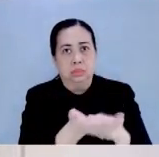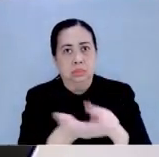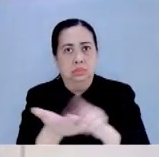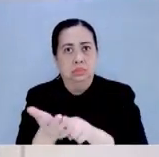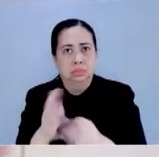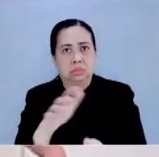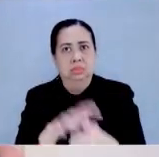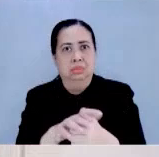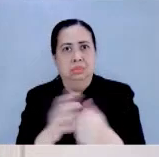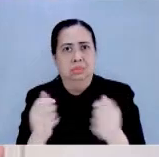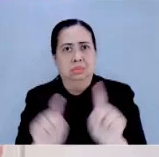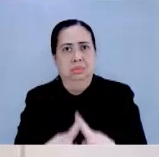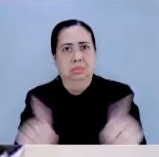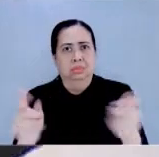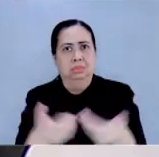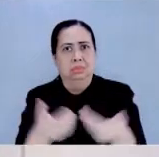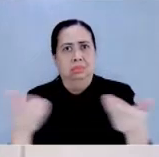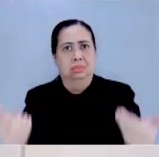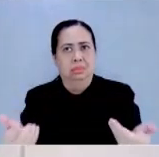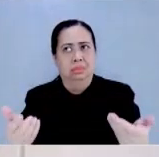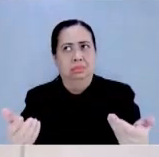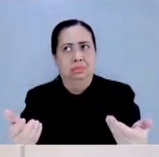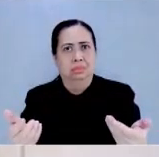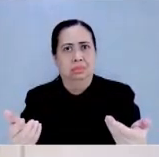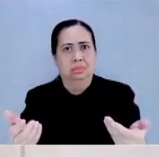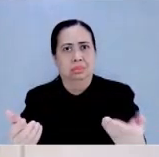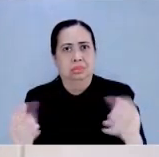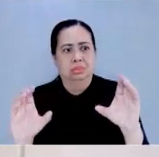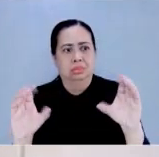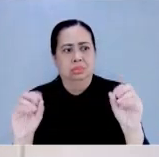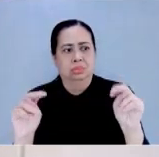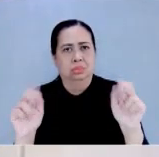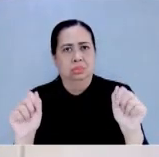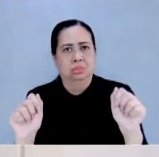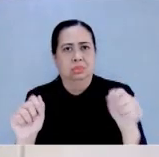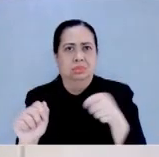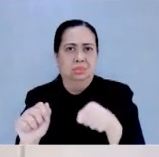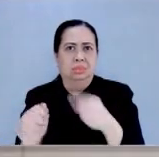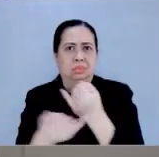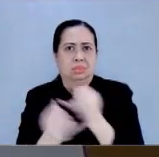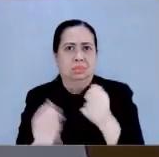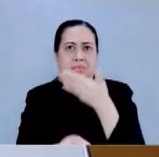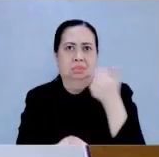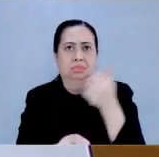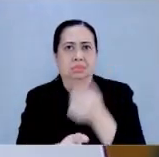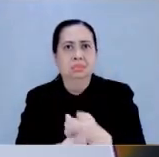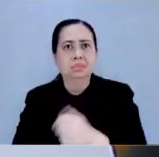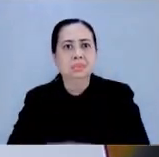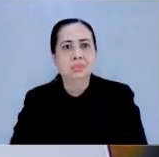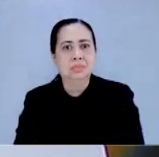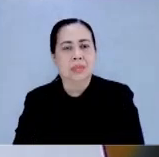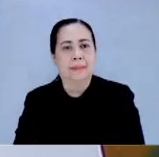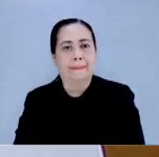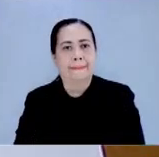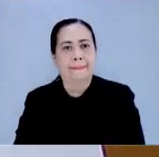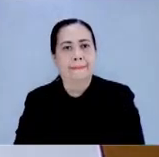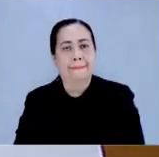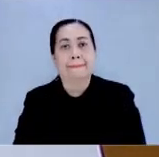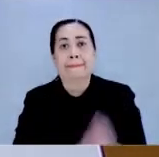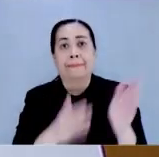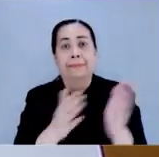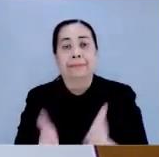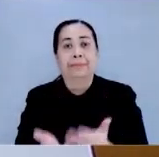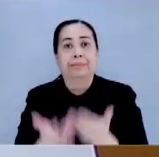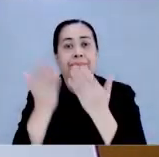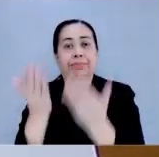po magkaibang kona, independent candidate yung mismong kandidato. Plano namang maghain